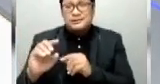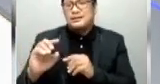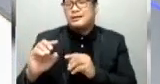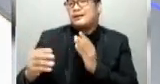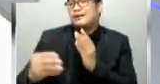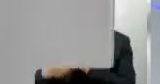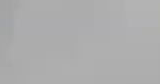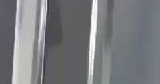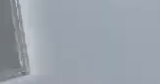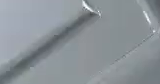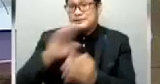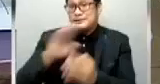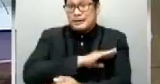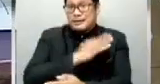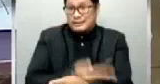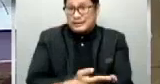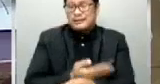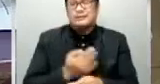Mav Gonzalez.